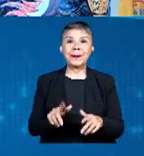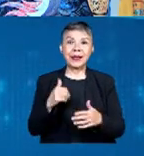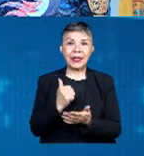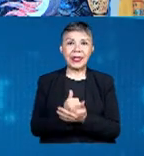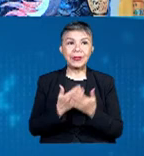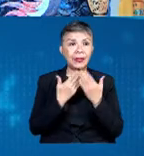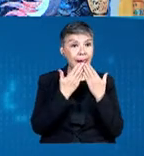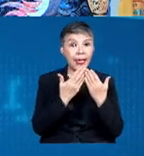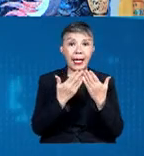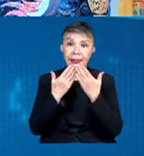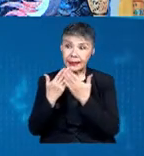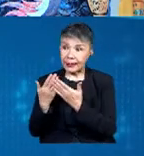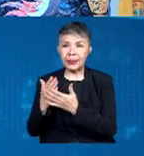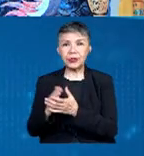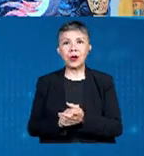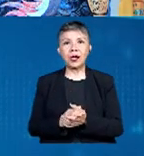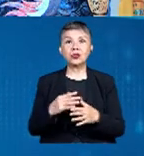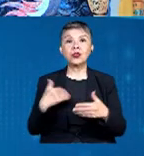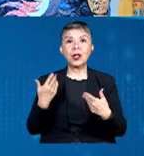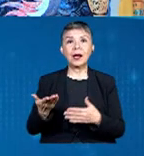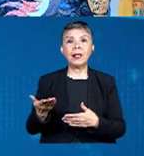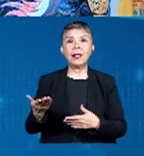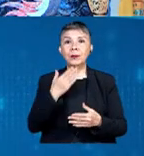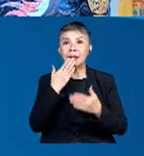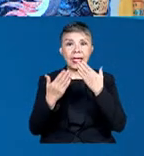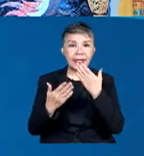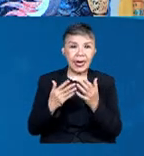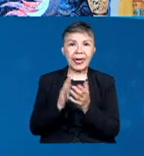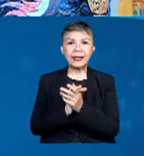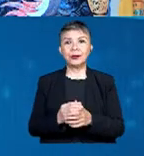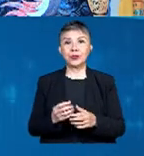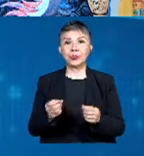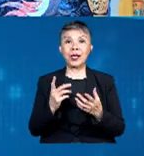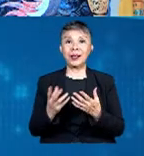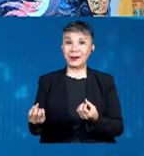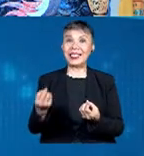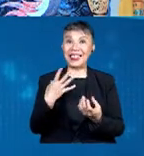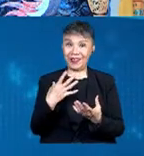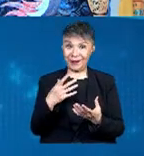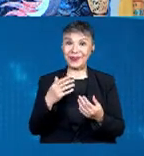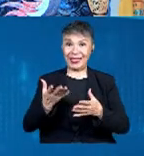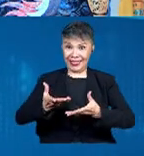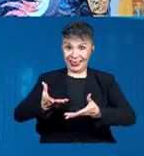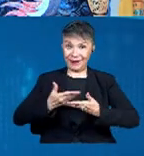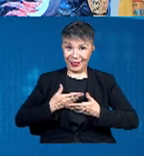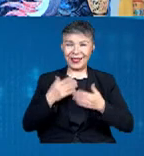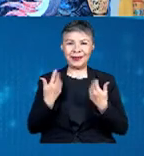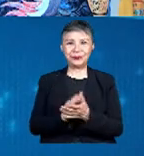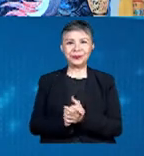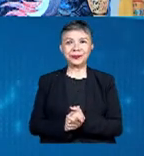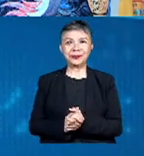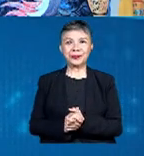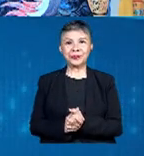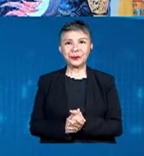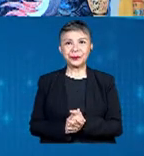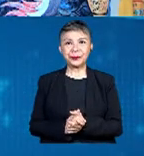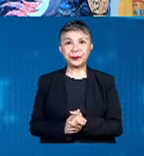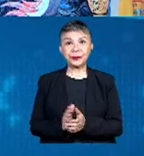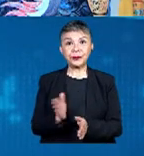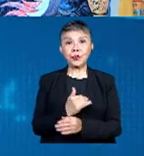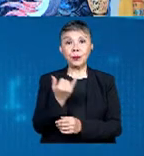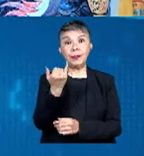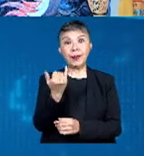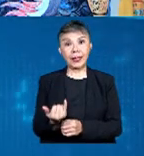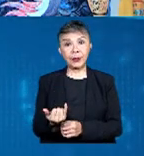kami apresiasi sekali lagi untuk Anda yang sudah bertanya. Mudah-mudahan pertanyaannya sudah mewakili ya pertanyaan Anda juga. Sebelum